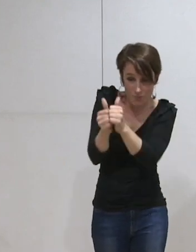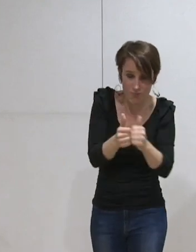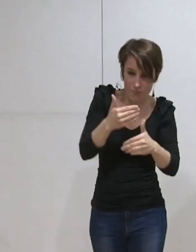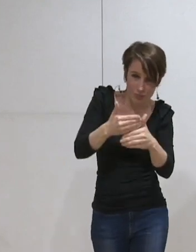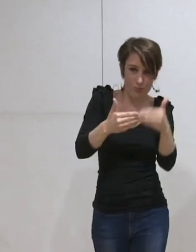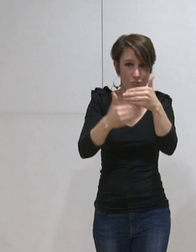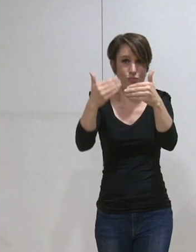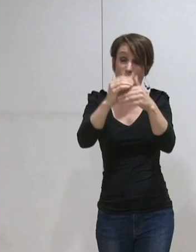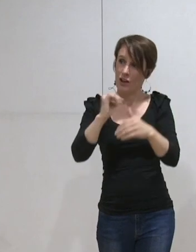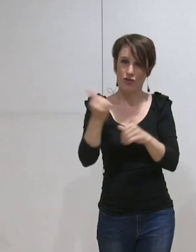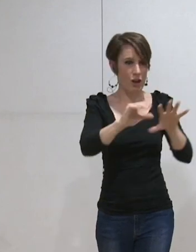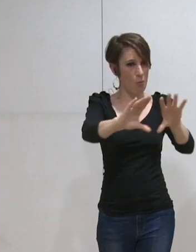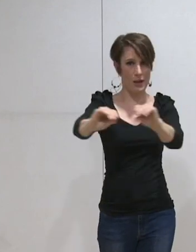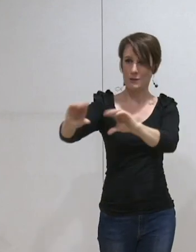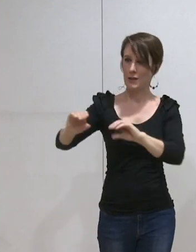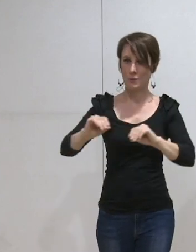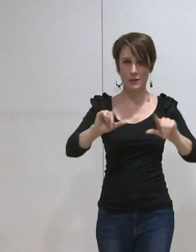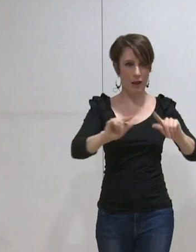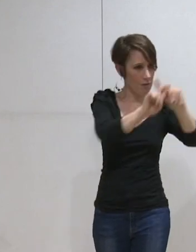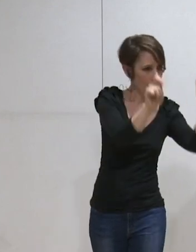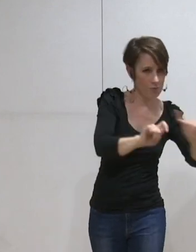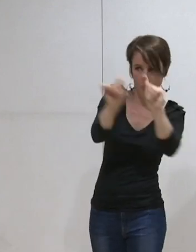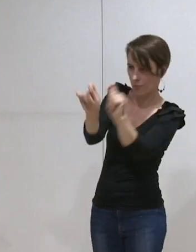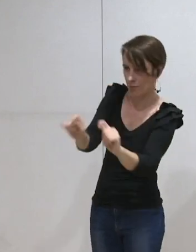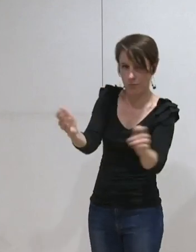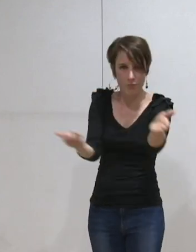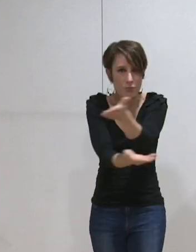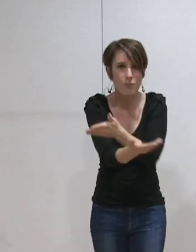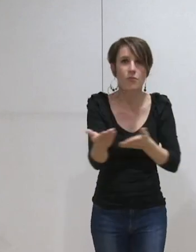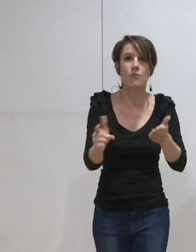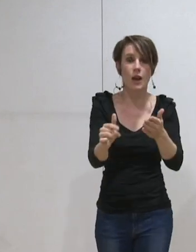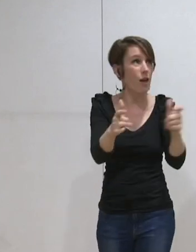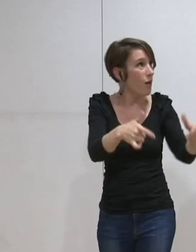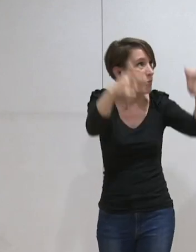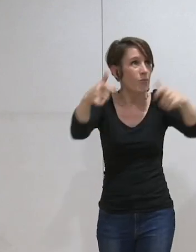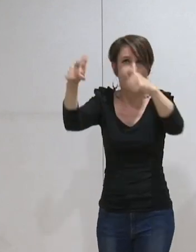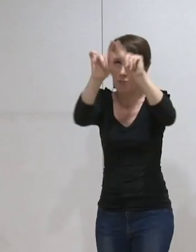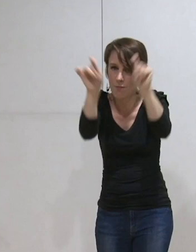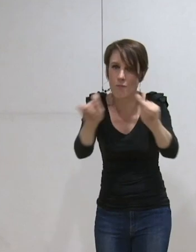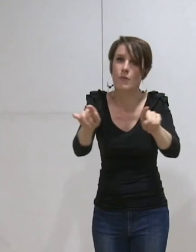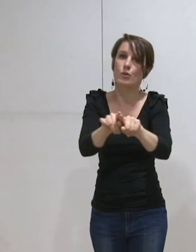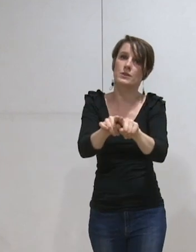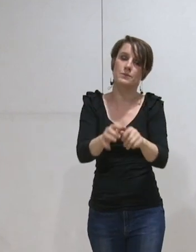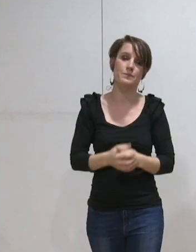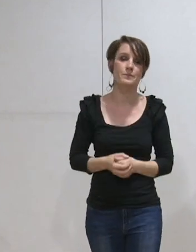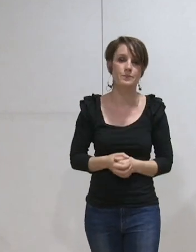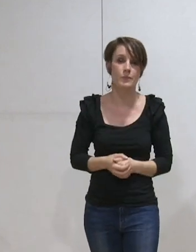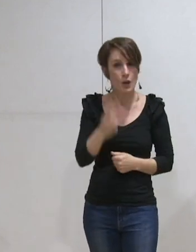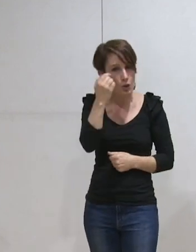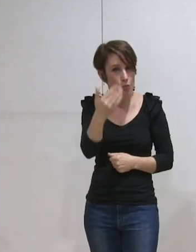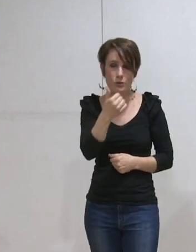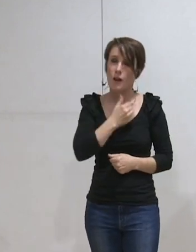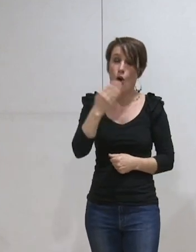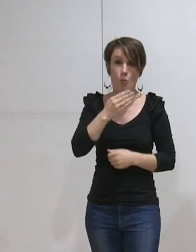où l'on prend soin des autres comme des espaces et des biens publics pour cela nous aurons besoin d'une métropole